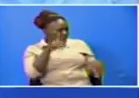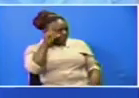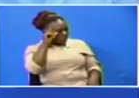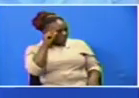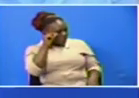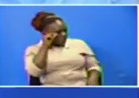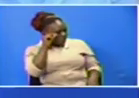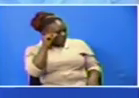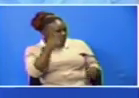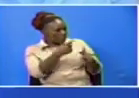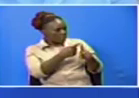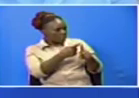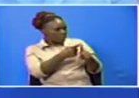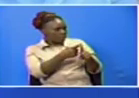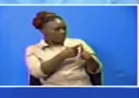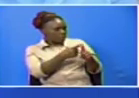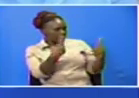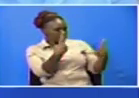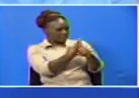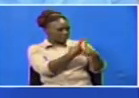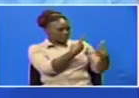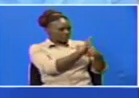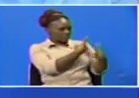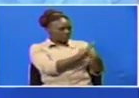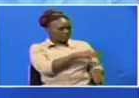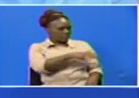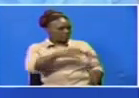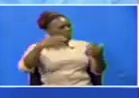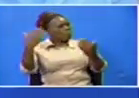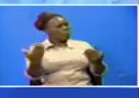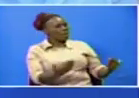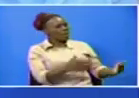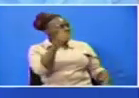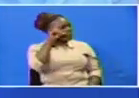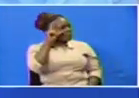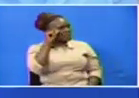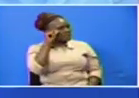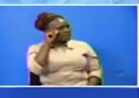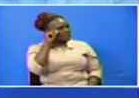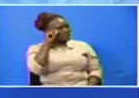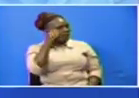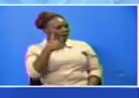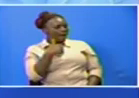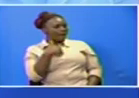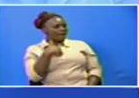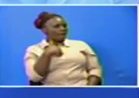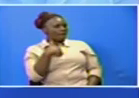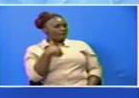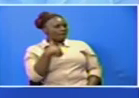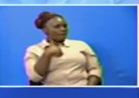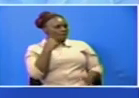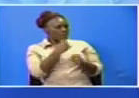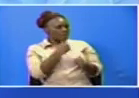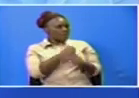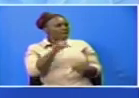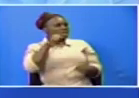Mombasa, kutoka mikoa tofauti, kaunti zote wanakaribishwa Mombasa. Nitakuwa na party ya New Year's